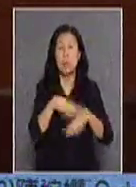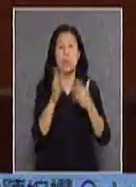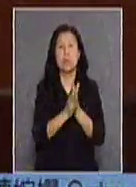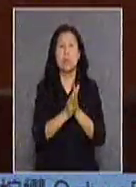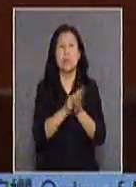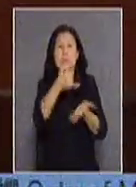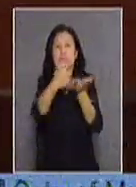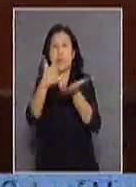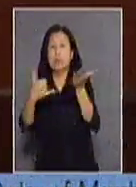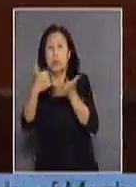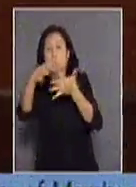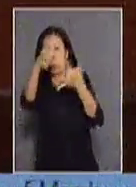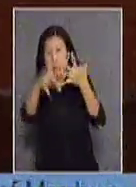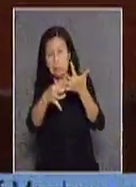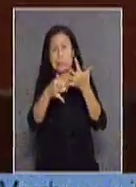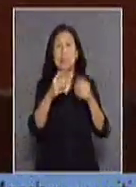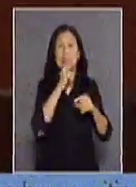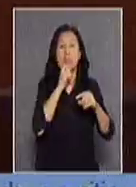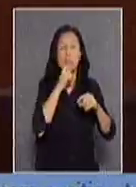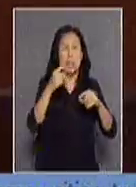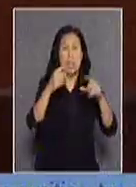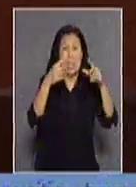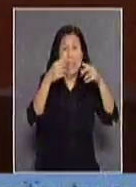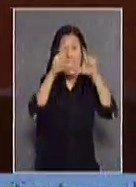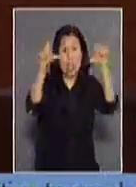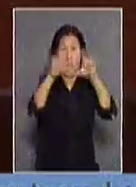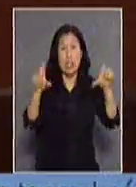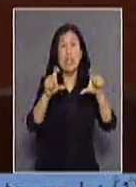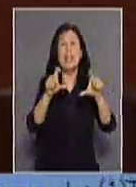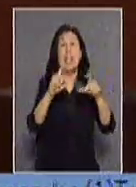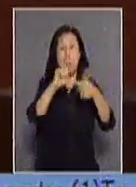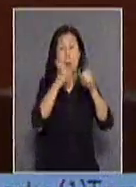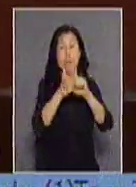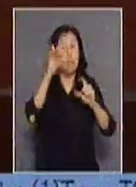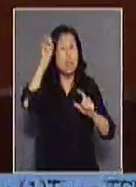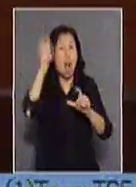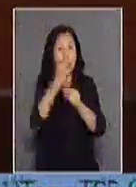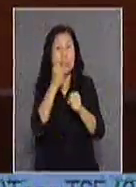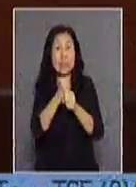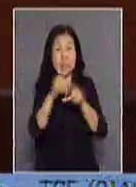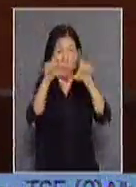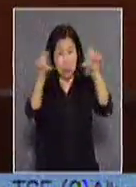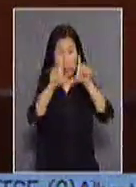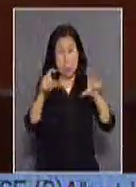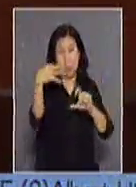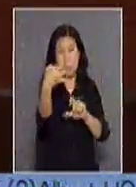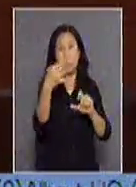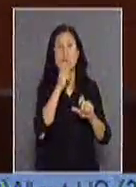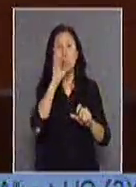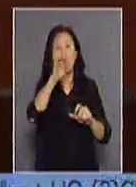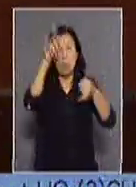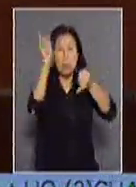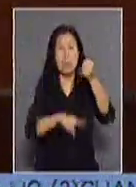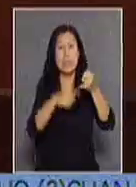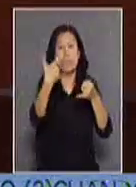馳。施政報告裡面三段有關文化及創意產業的報告，講到尾四個